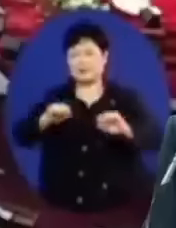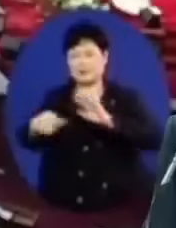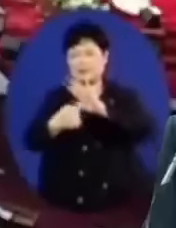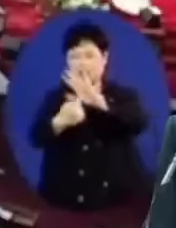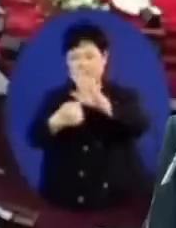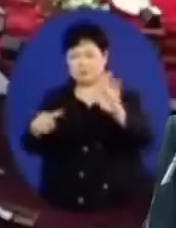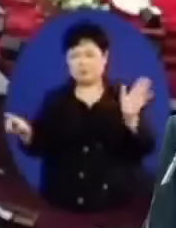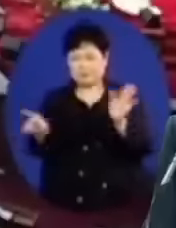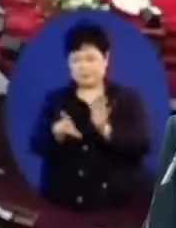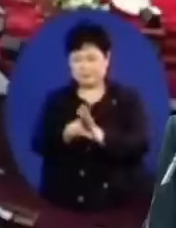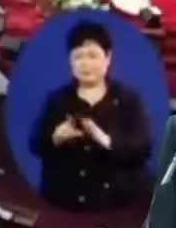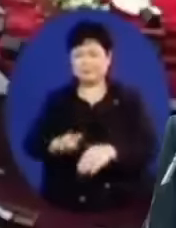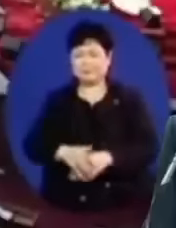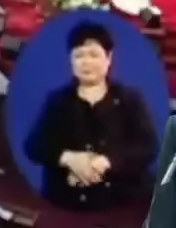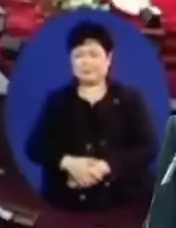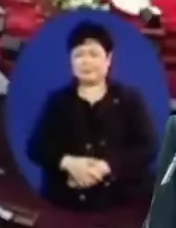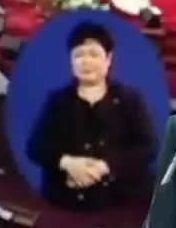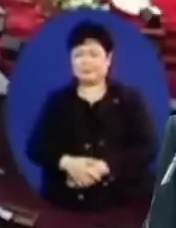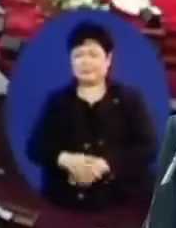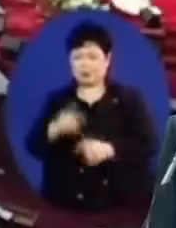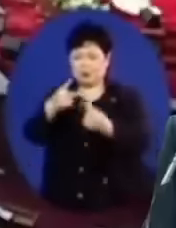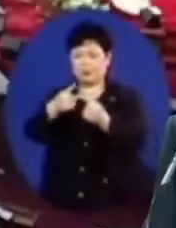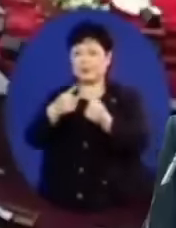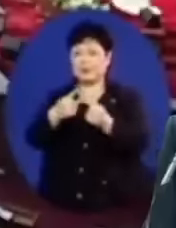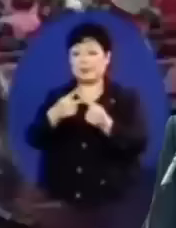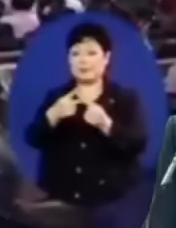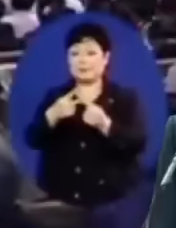되는 것입니다. 둘째로